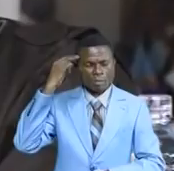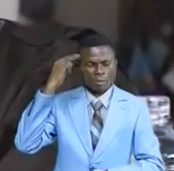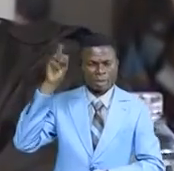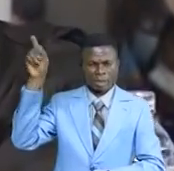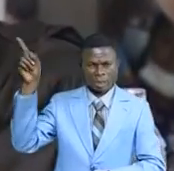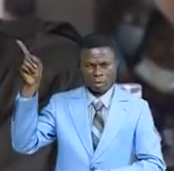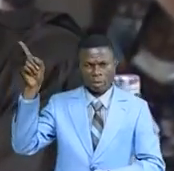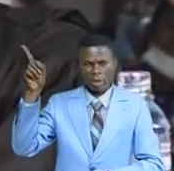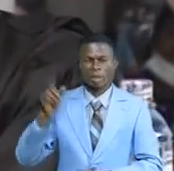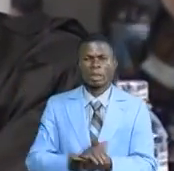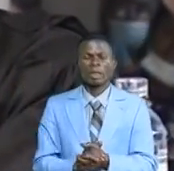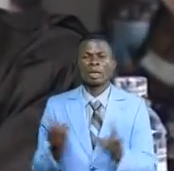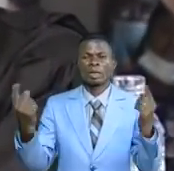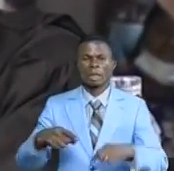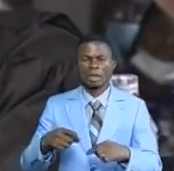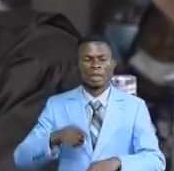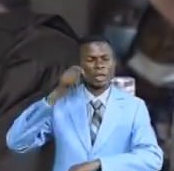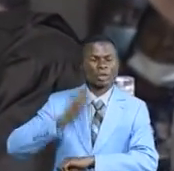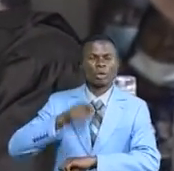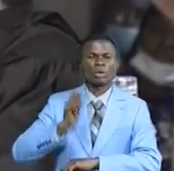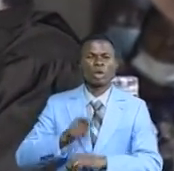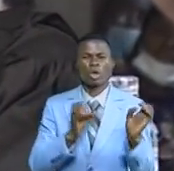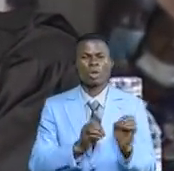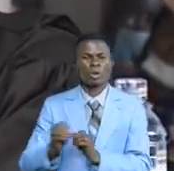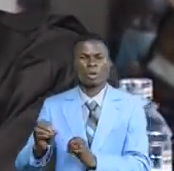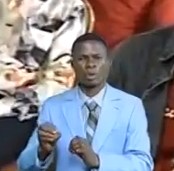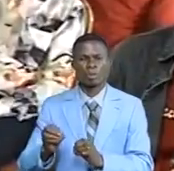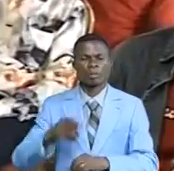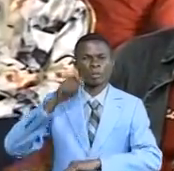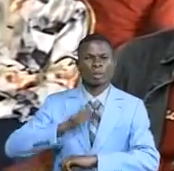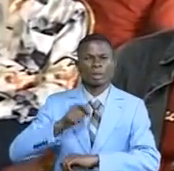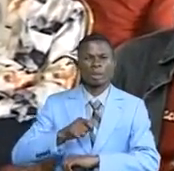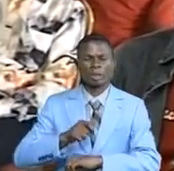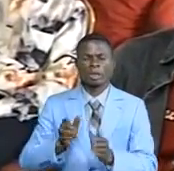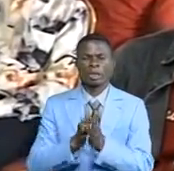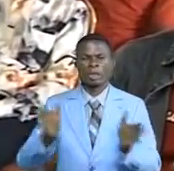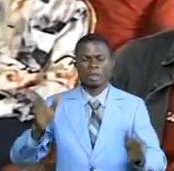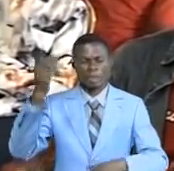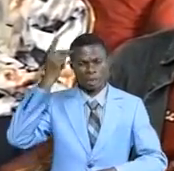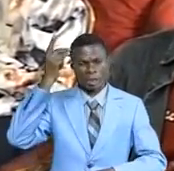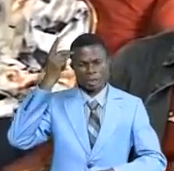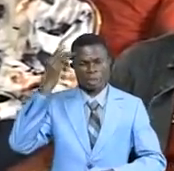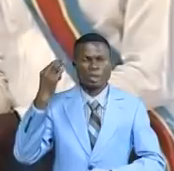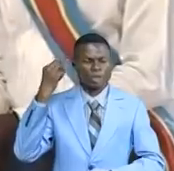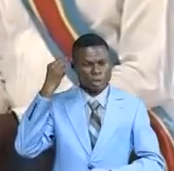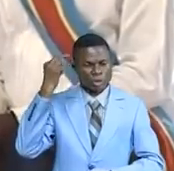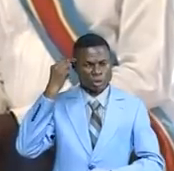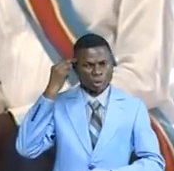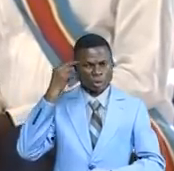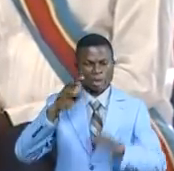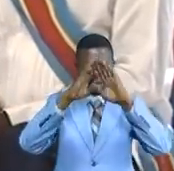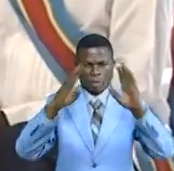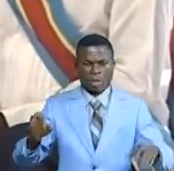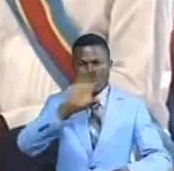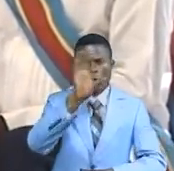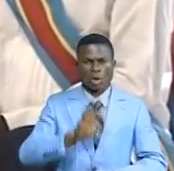Petro-Congo. C'était au cours de l'audience foraine organisée par le tribunal de grande instance de Kinshasa Ndjili dans l'enceinte de la maison